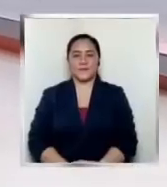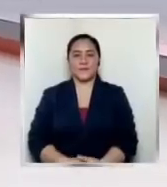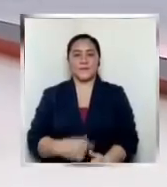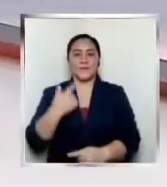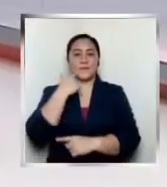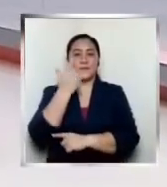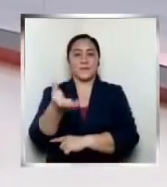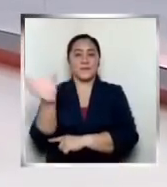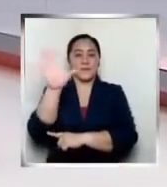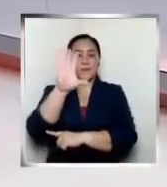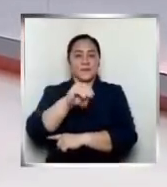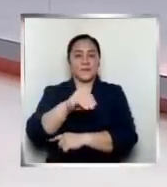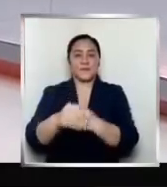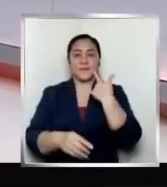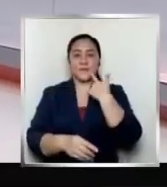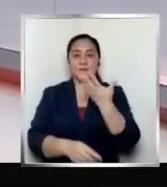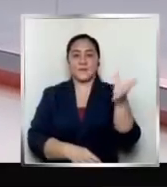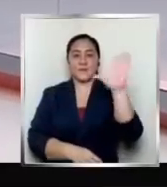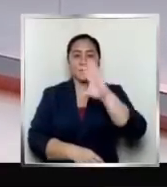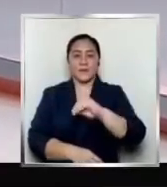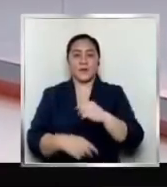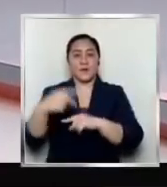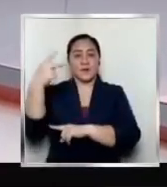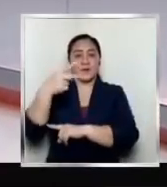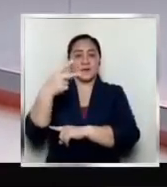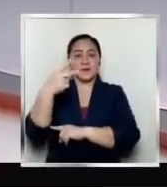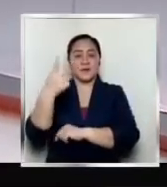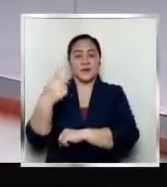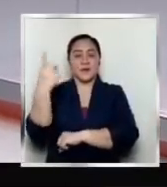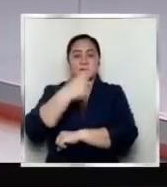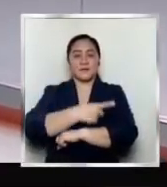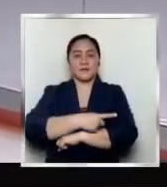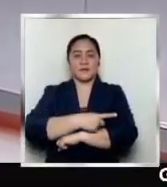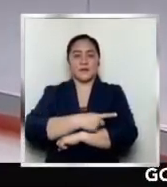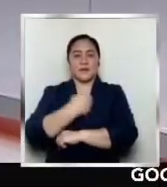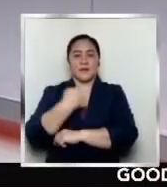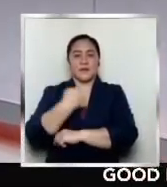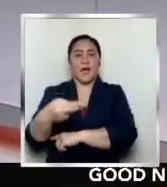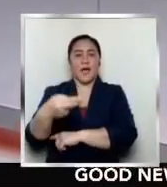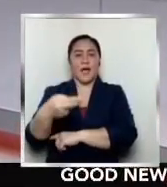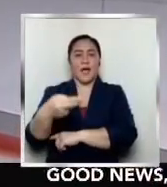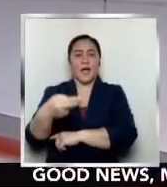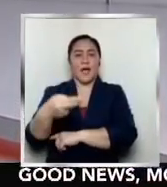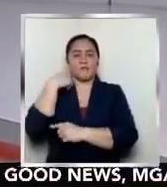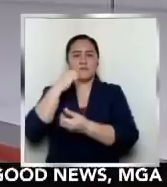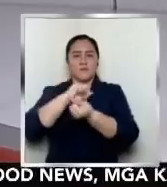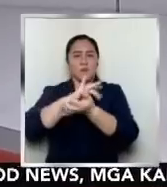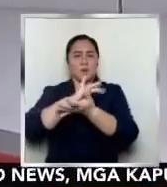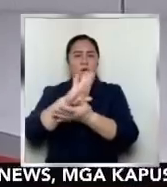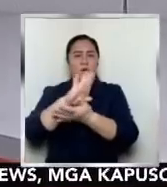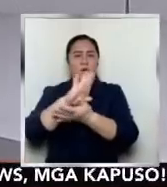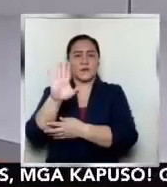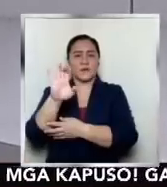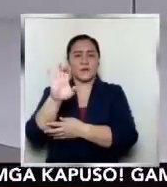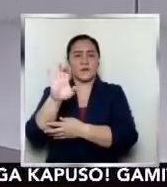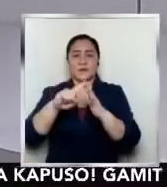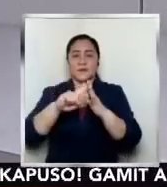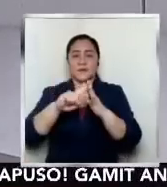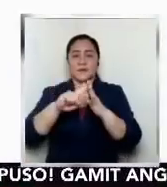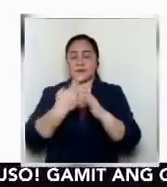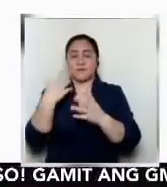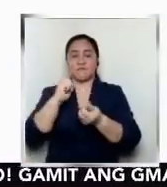Sa ikalawang sunod na araw, naitala ang pinakamataas na bilang ng bagong COVID cases mula nang magsimula ang pandemya.